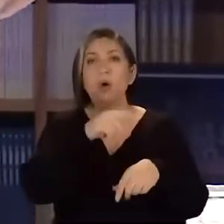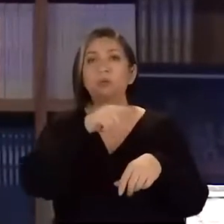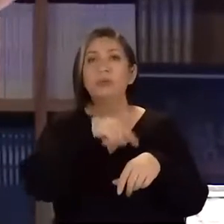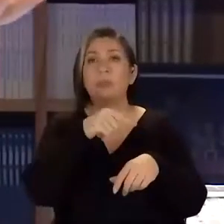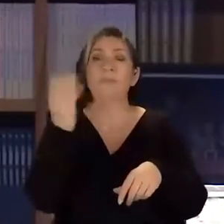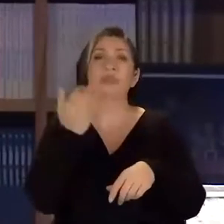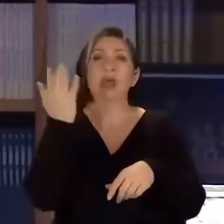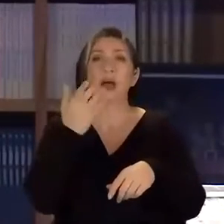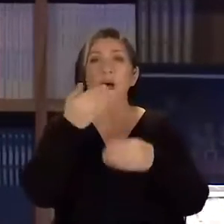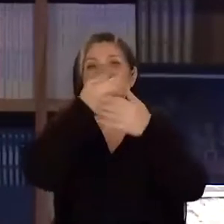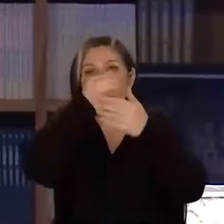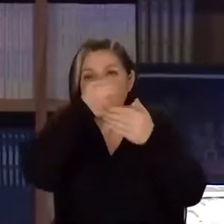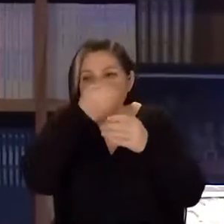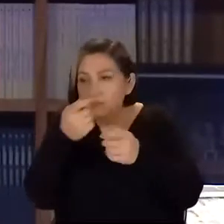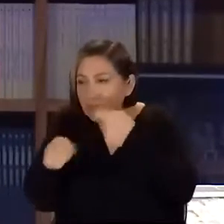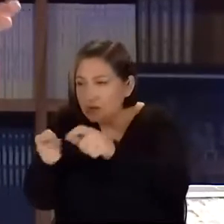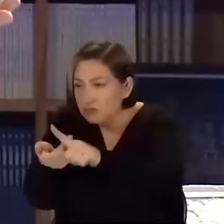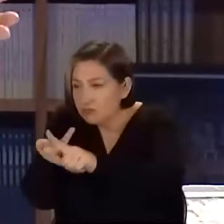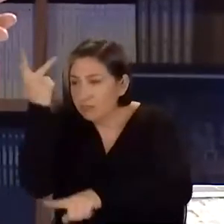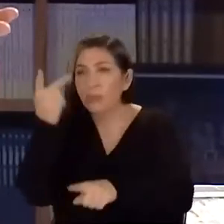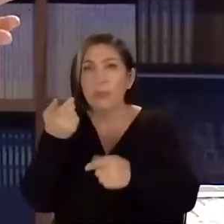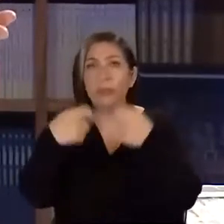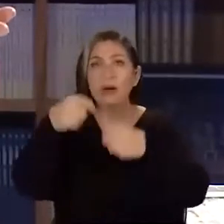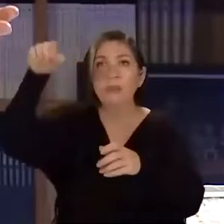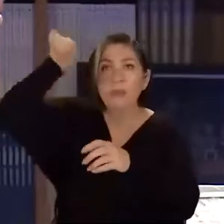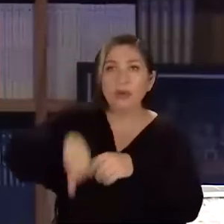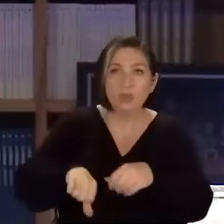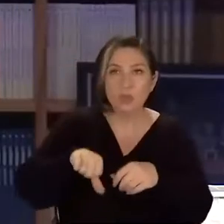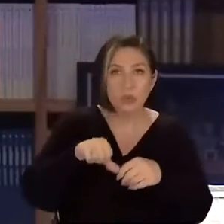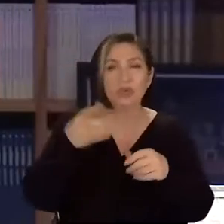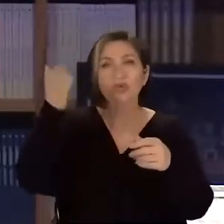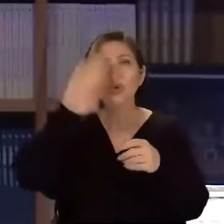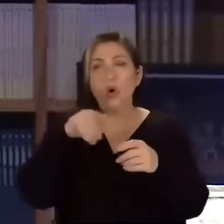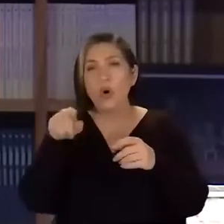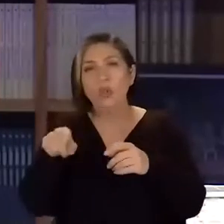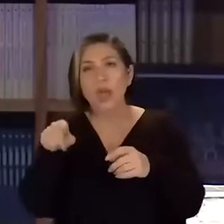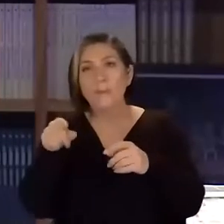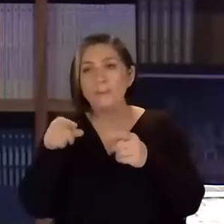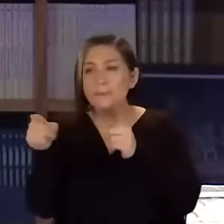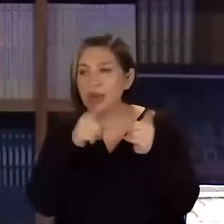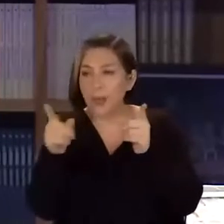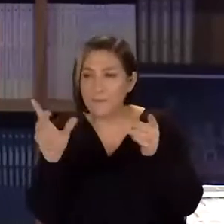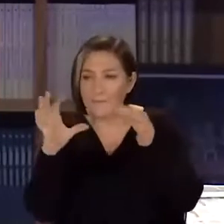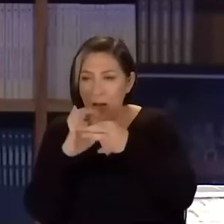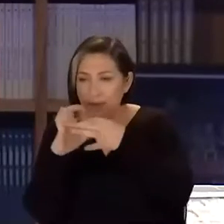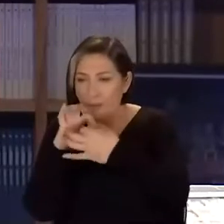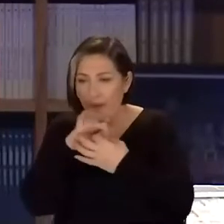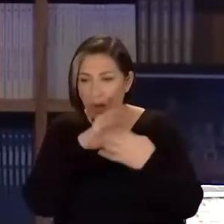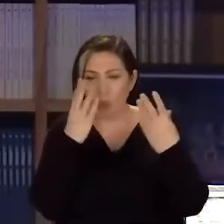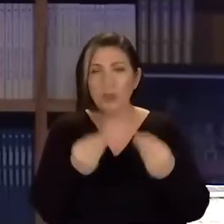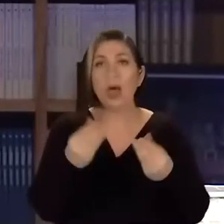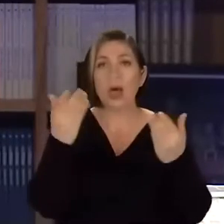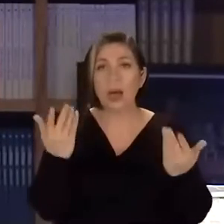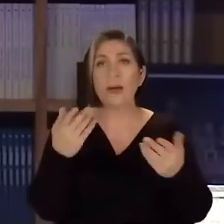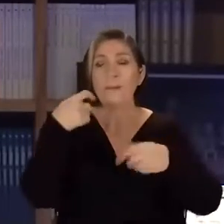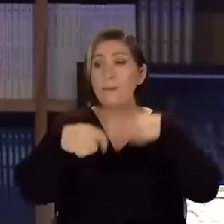mesela haydutlar bankayı soydukları zaman banka batıyordu, bazı bankalar. Sonra işte onlar birbirlerine bağlandılar ve...